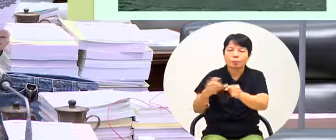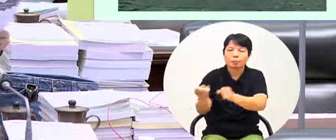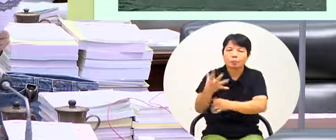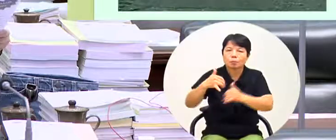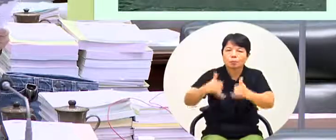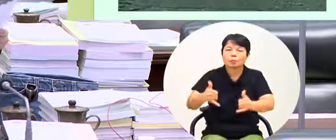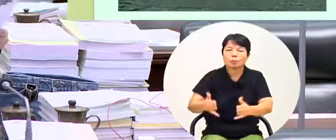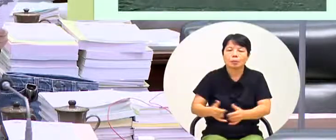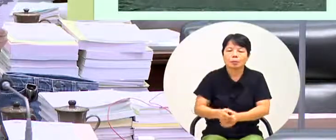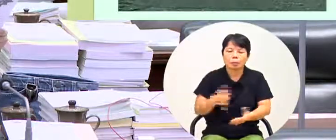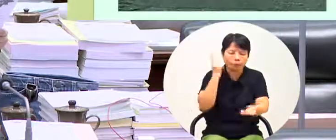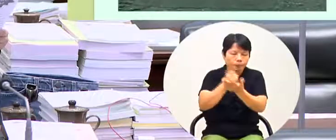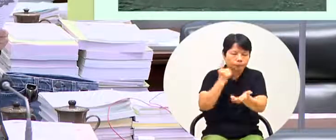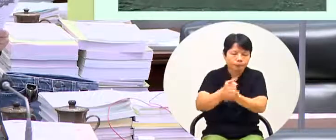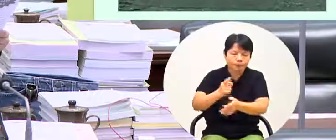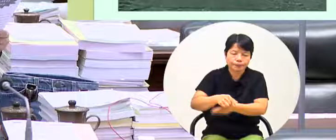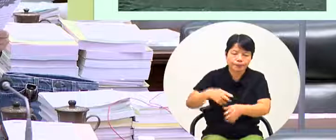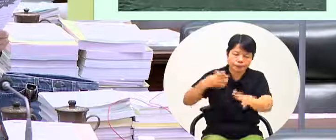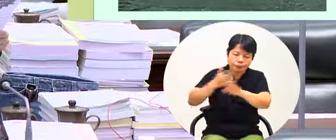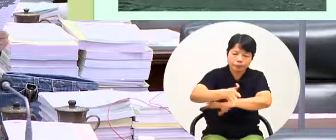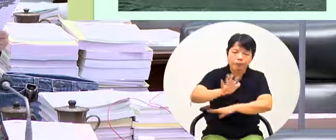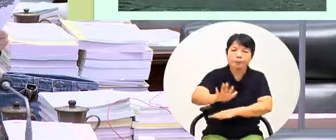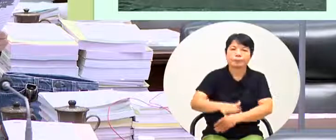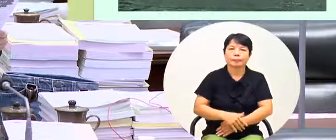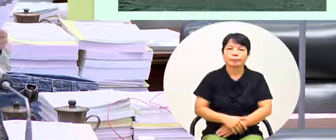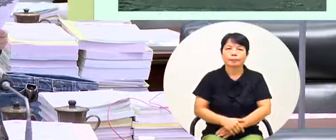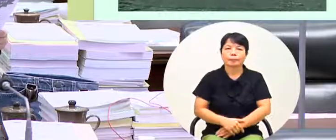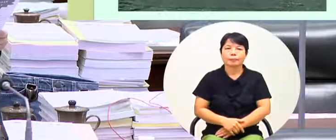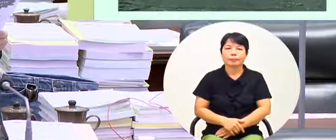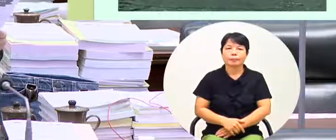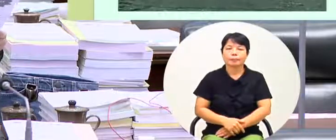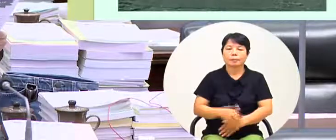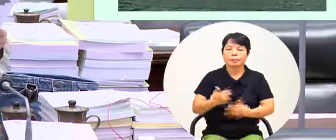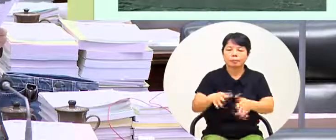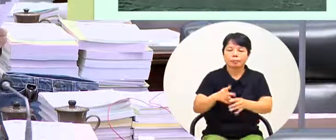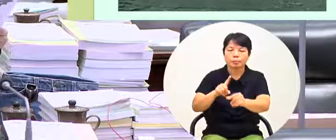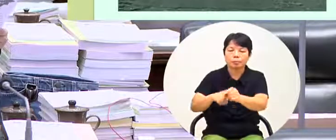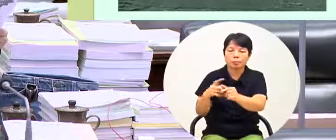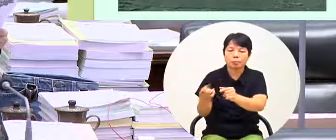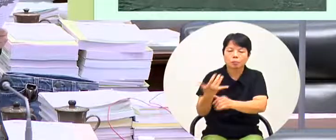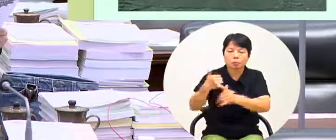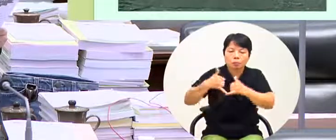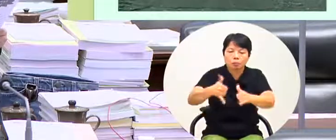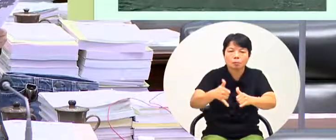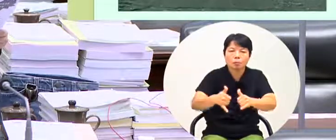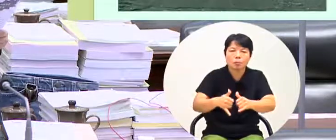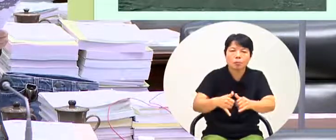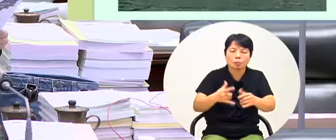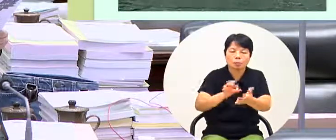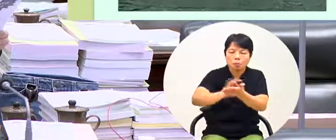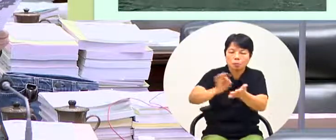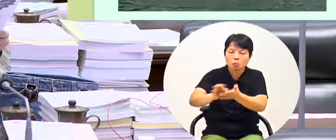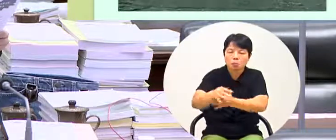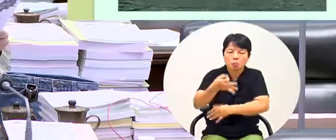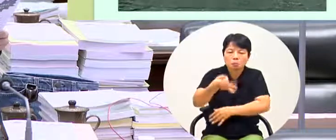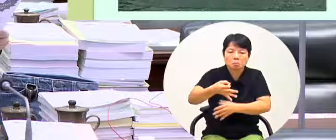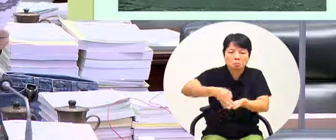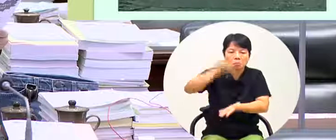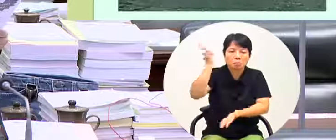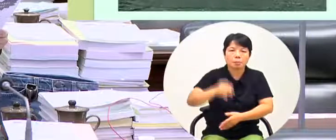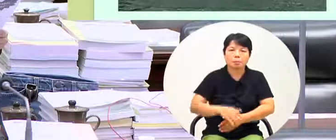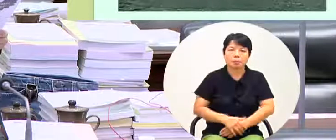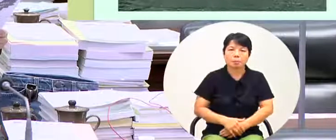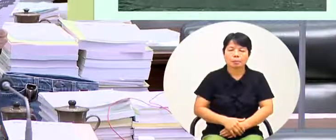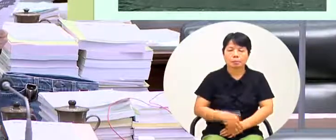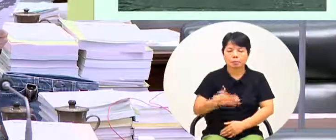路啊，或许啦不用像中华路那么大段耗费那么大的经费的，但是不知道目前呢我们市府